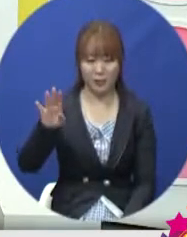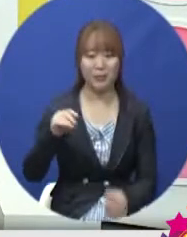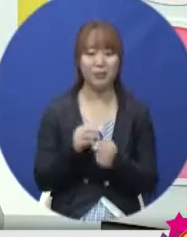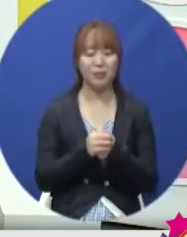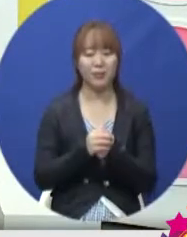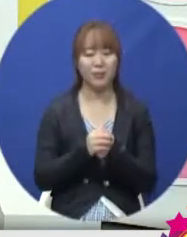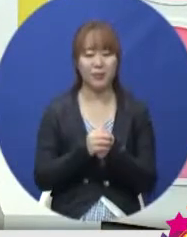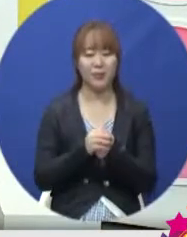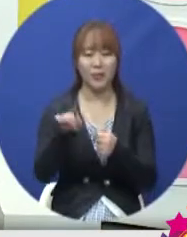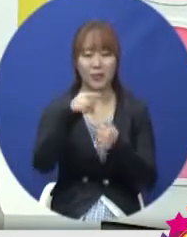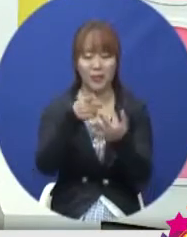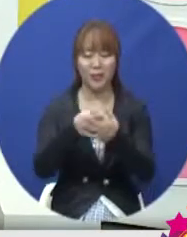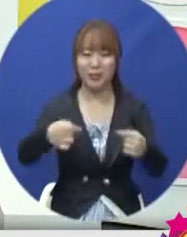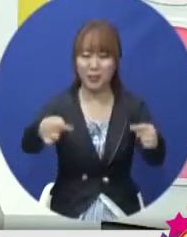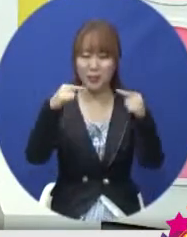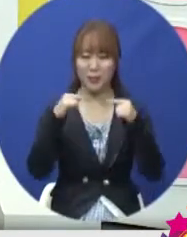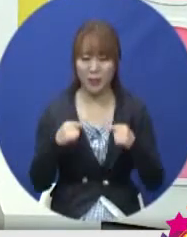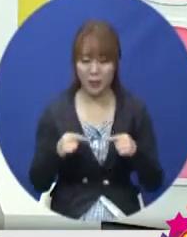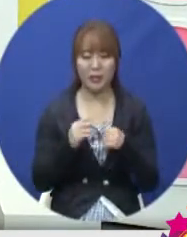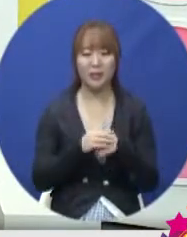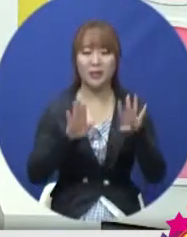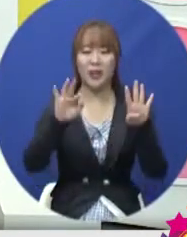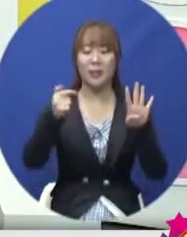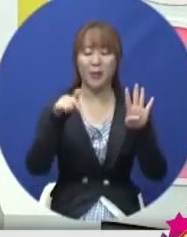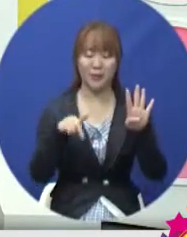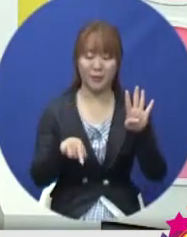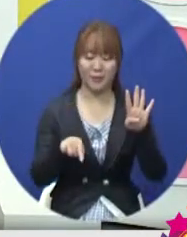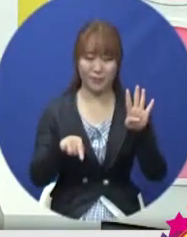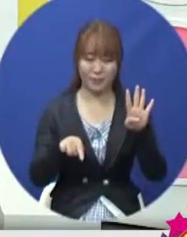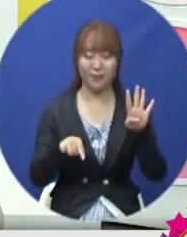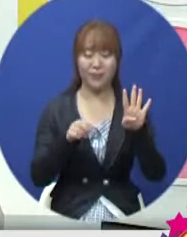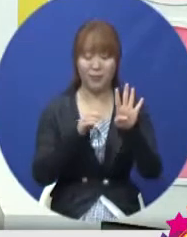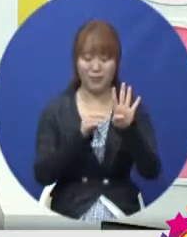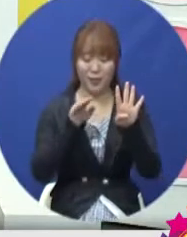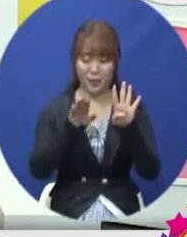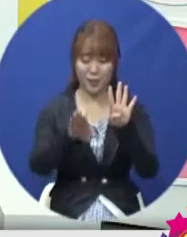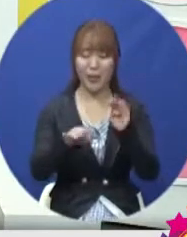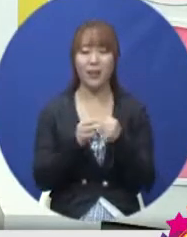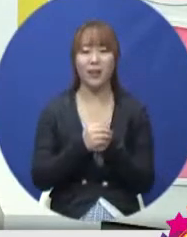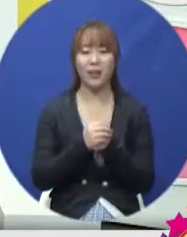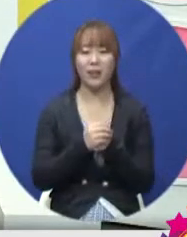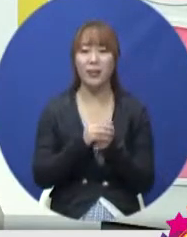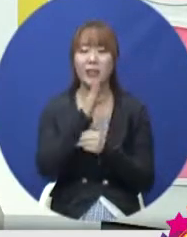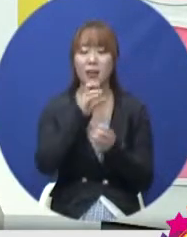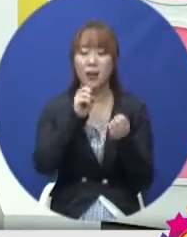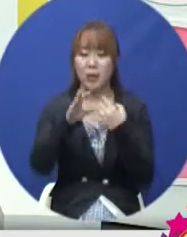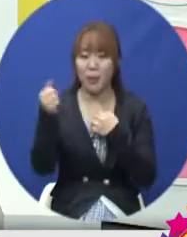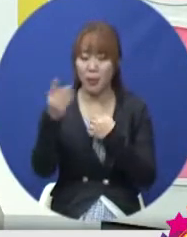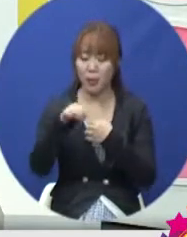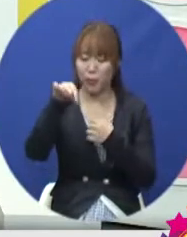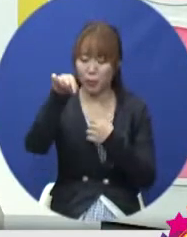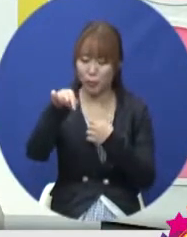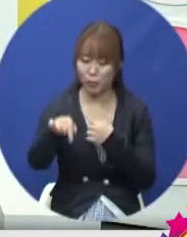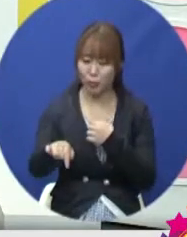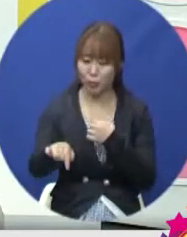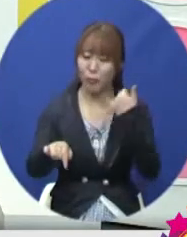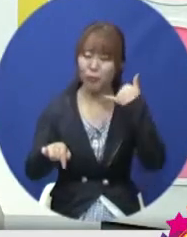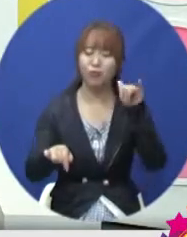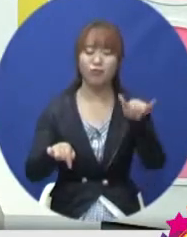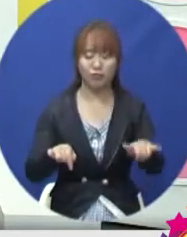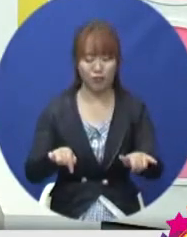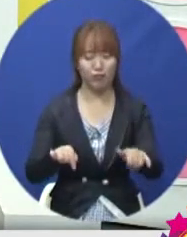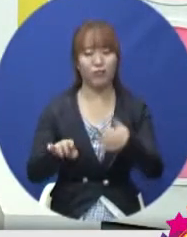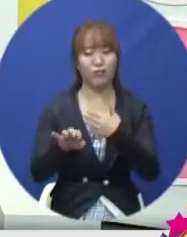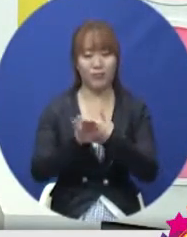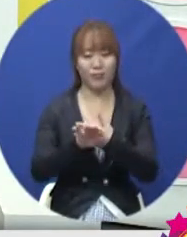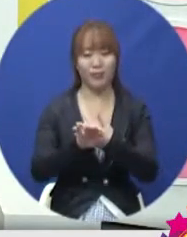ARS 060-608-1004 눌러주시고요. 퀴즈 참여는 4번입니다. 네. 4번을 누르신 후에 정답의 번호를 꾹 눌러주시고 그냥